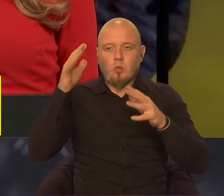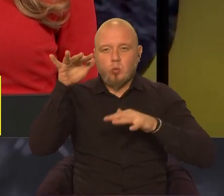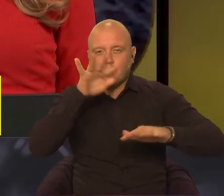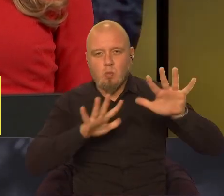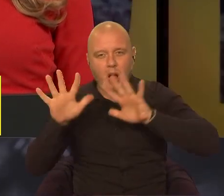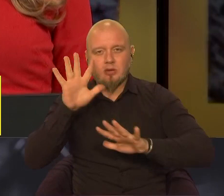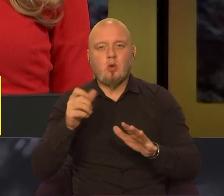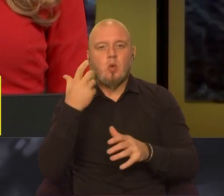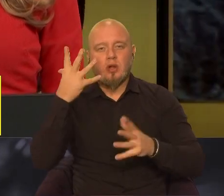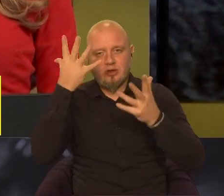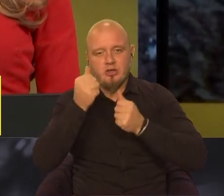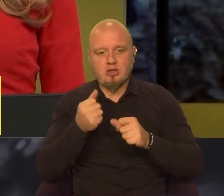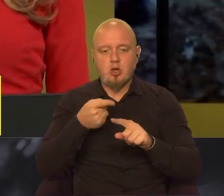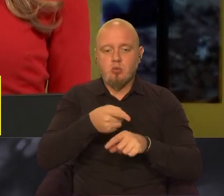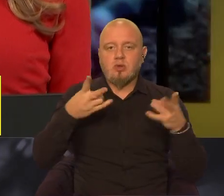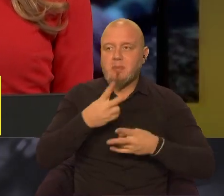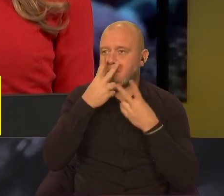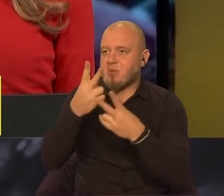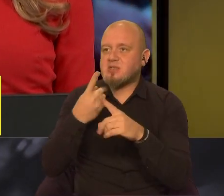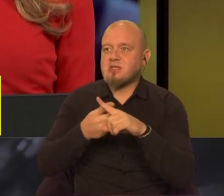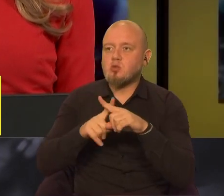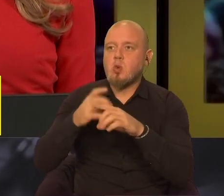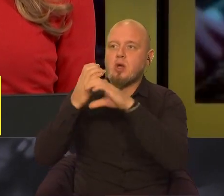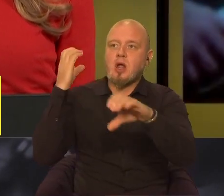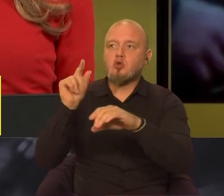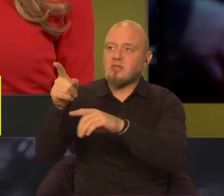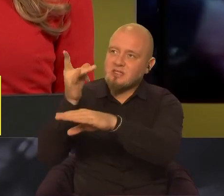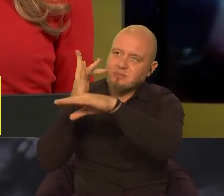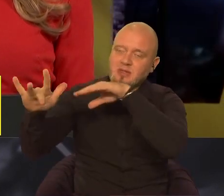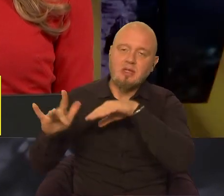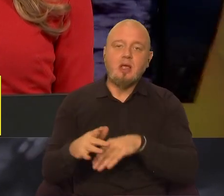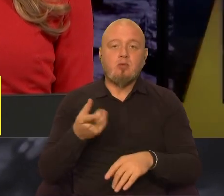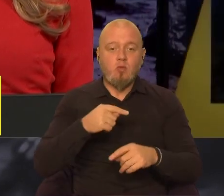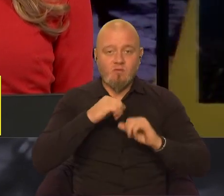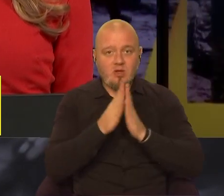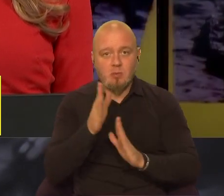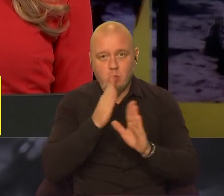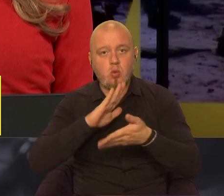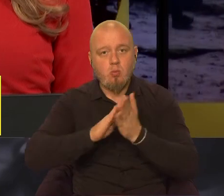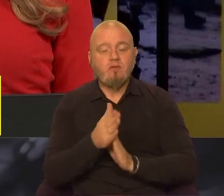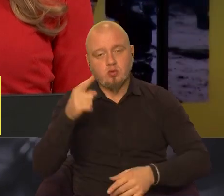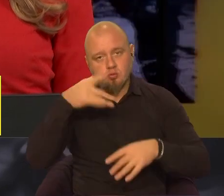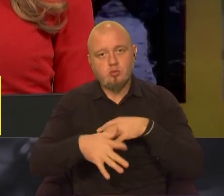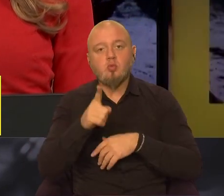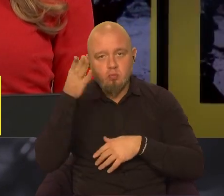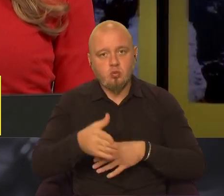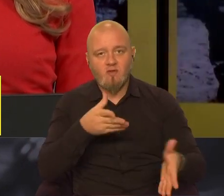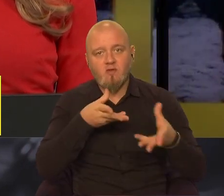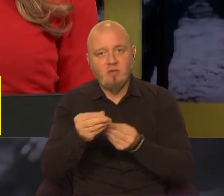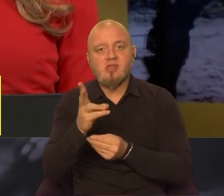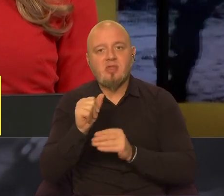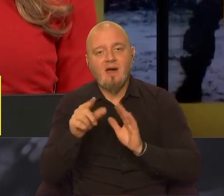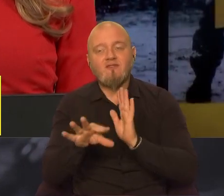візуально бачити цю ракету, щоб її збити, чи це зенітна установка. Тому, власне, погодні умови, зрозуміло, що будуть впливати на